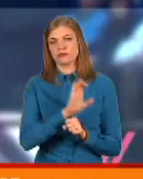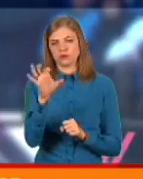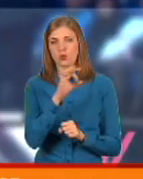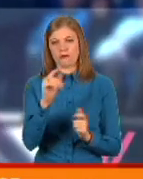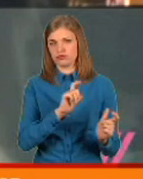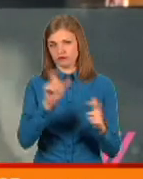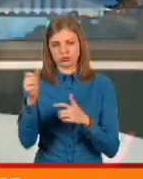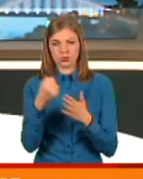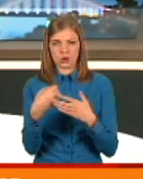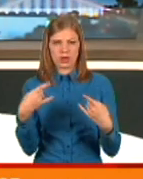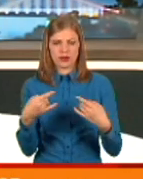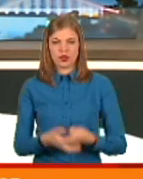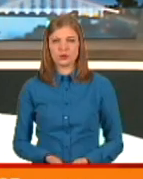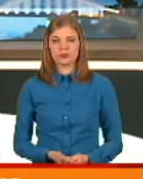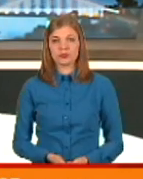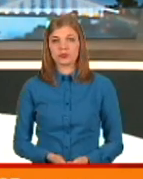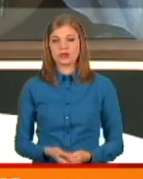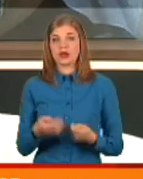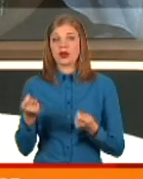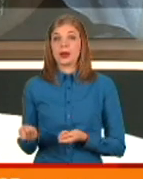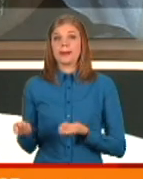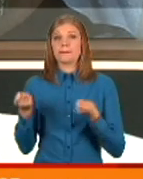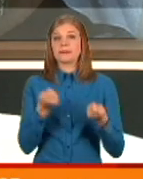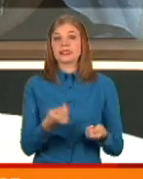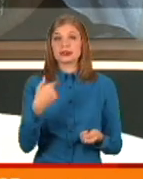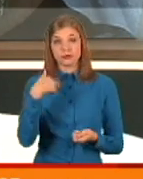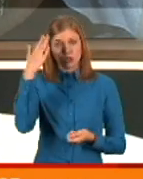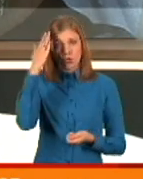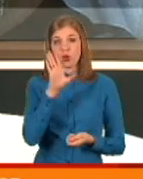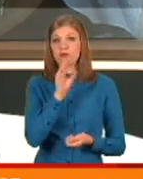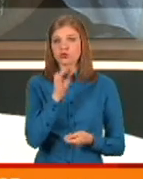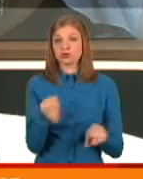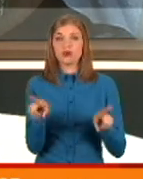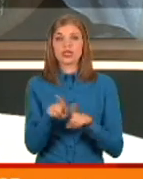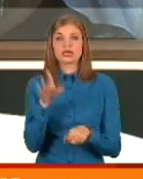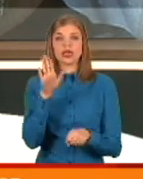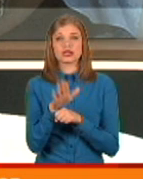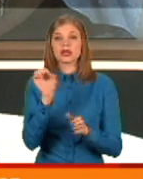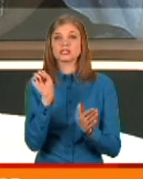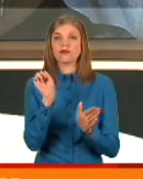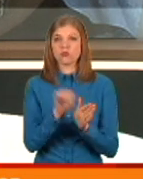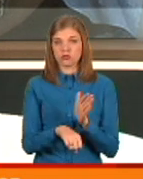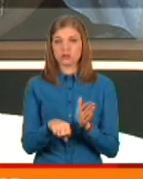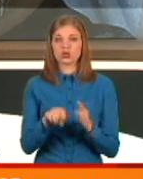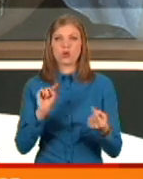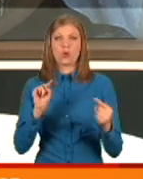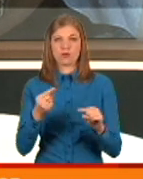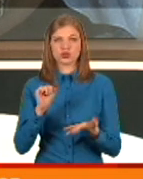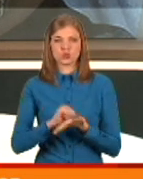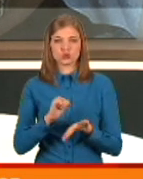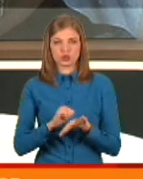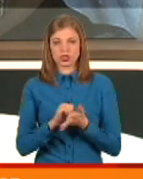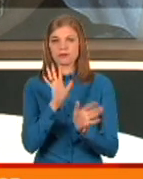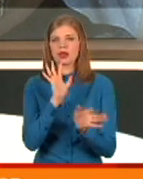запит до телеканалу. «Принесіть мені голову собаки!» – це так наказав убити опозиційного журналіста